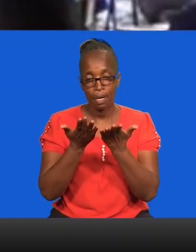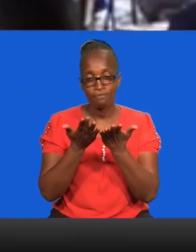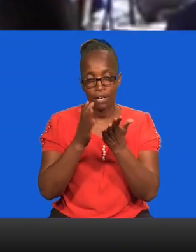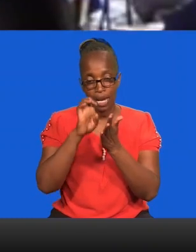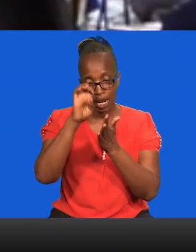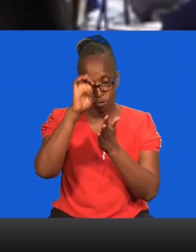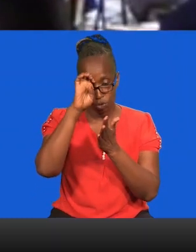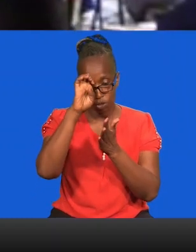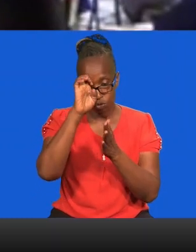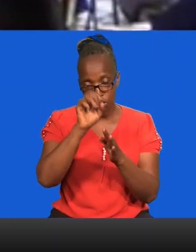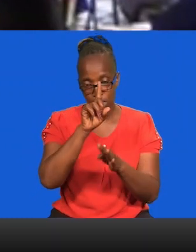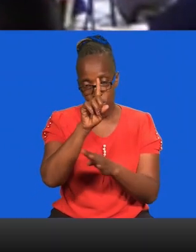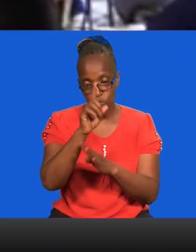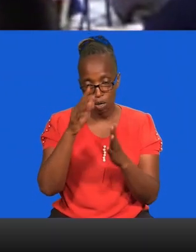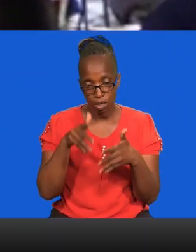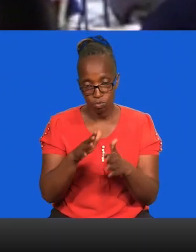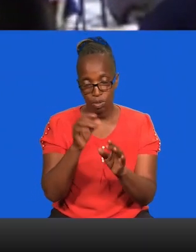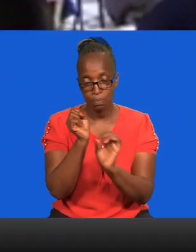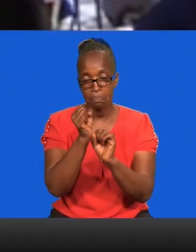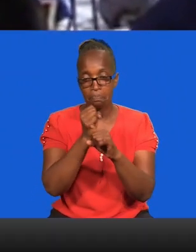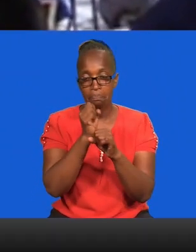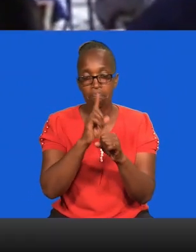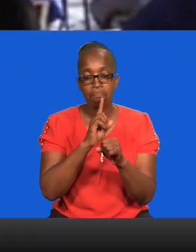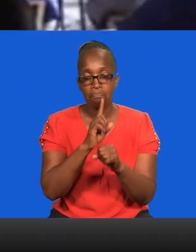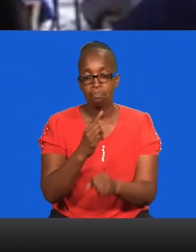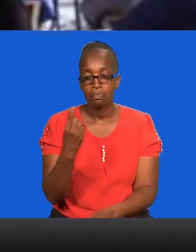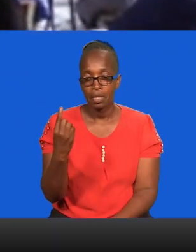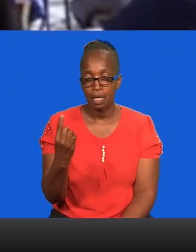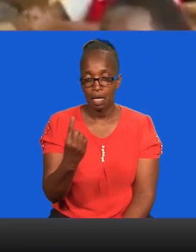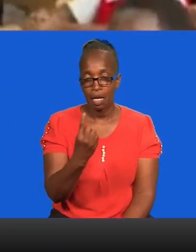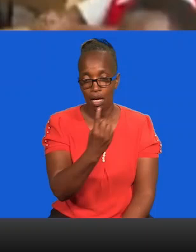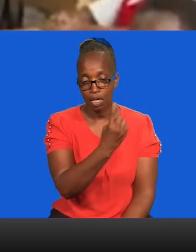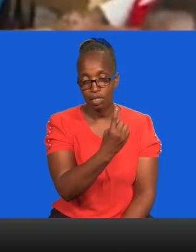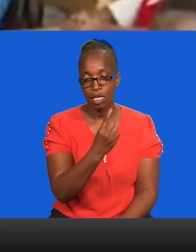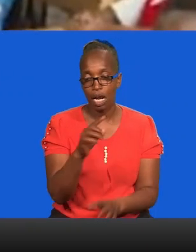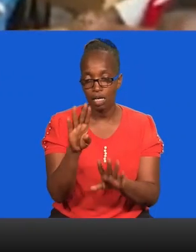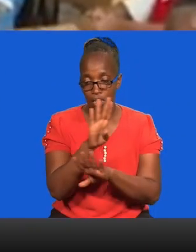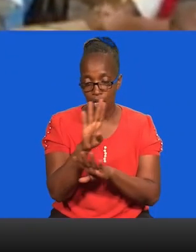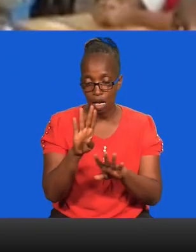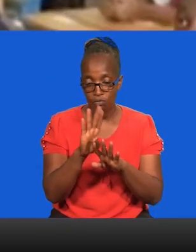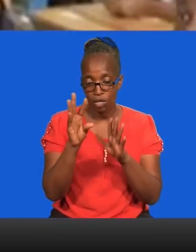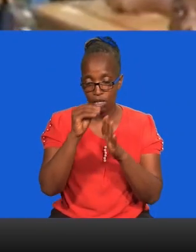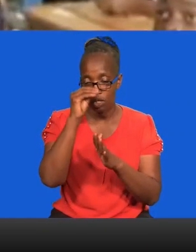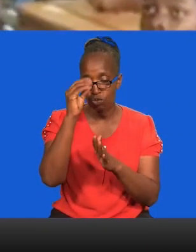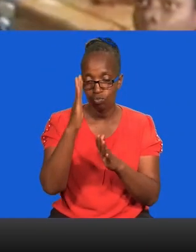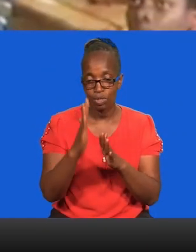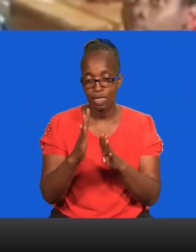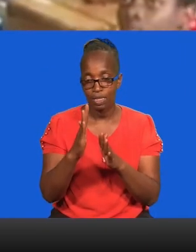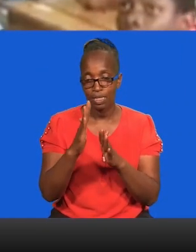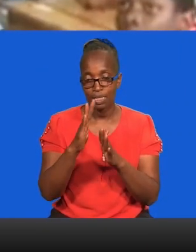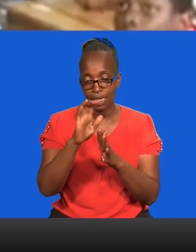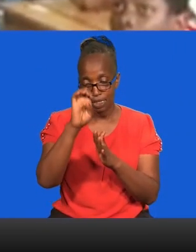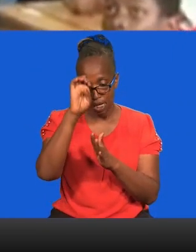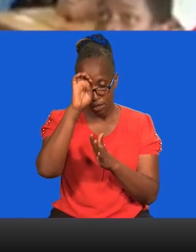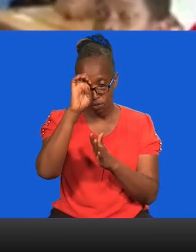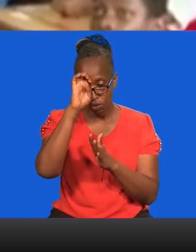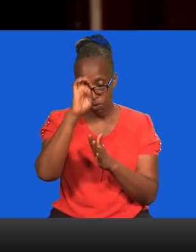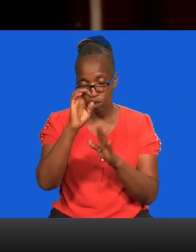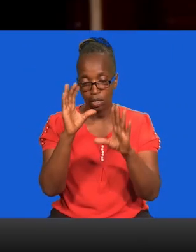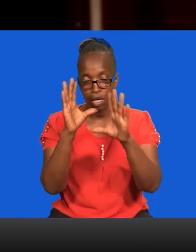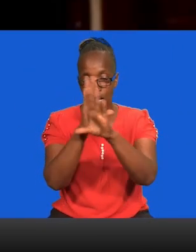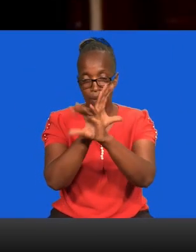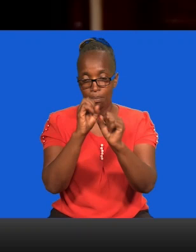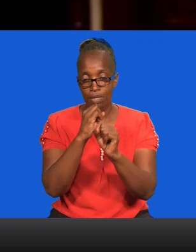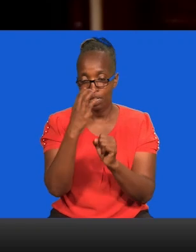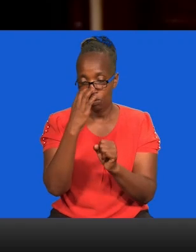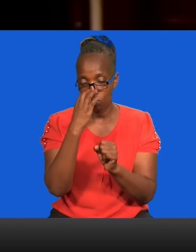mojawapo ya kuhakikisha kuwa kila mwanafunzi anapata masomo na kujisaidia maishani. Rais William Ruto amesema